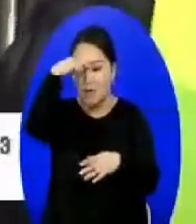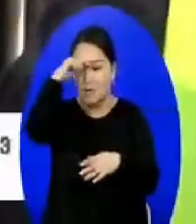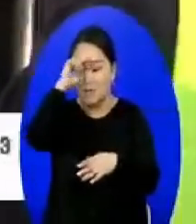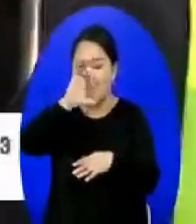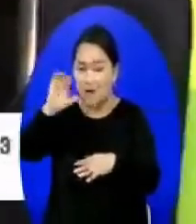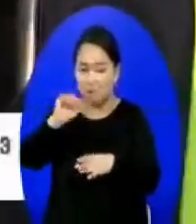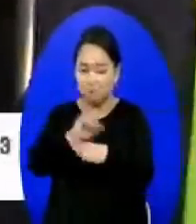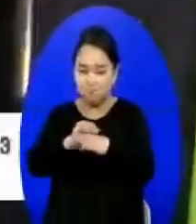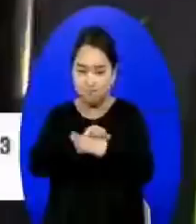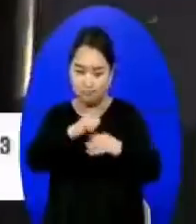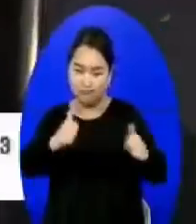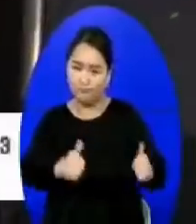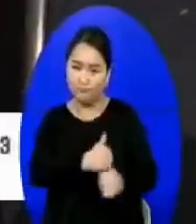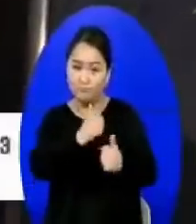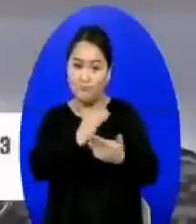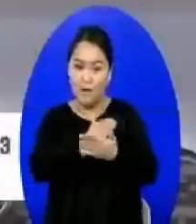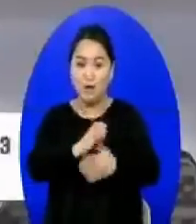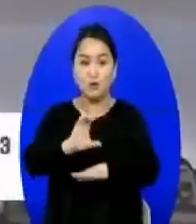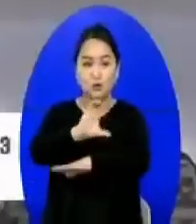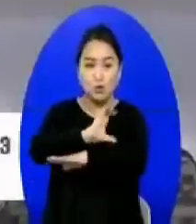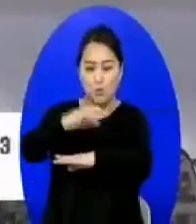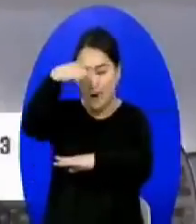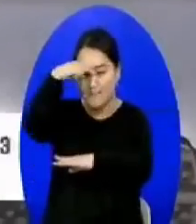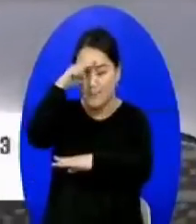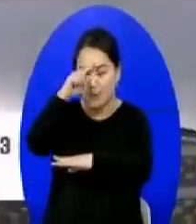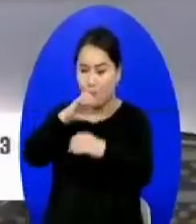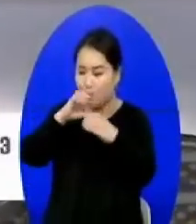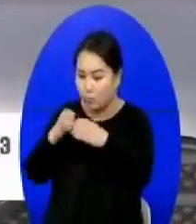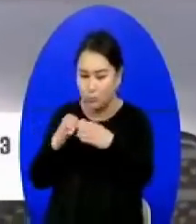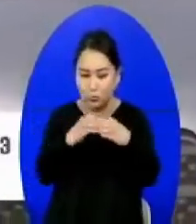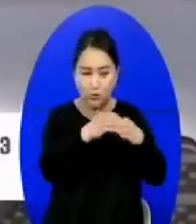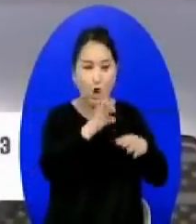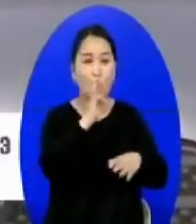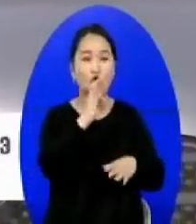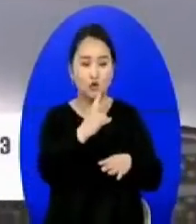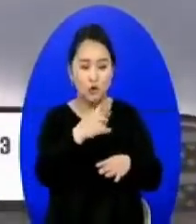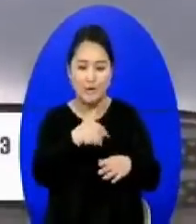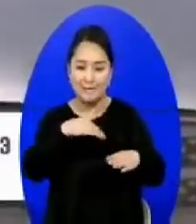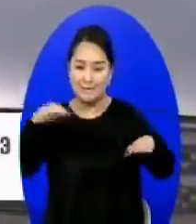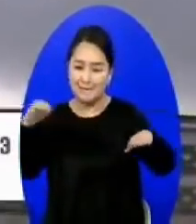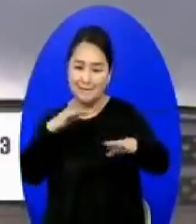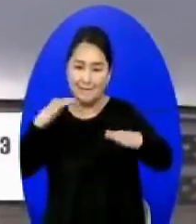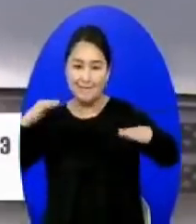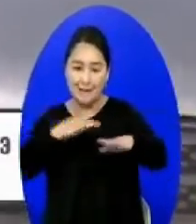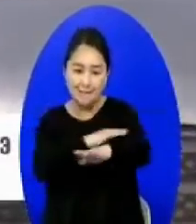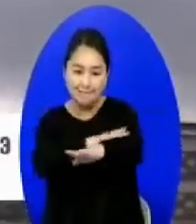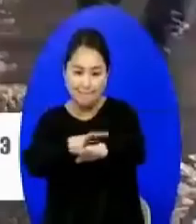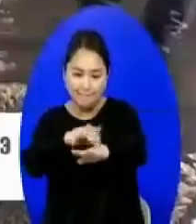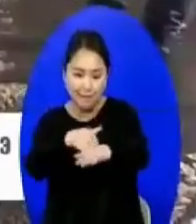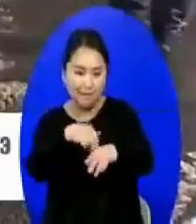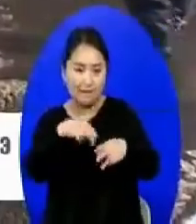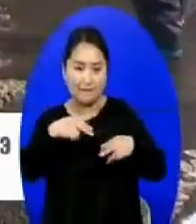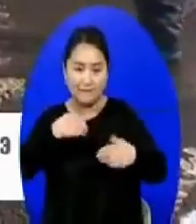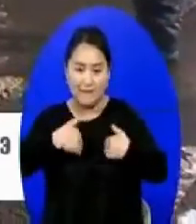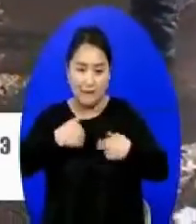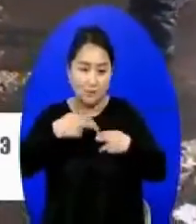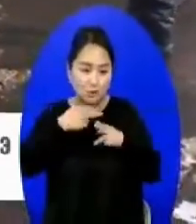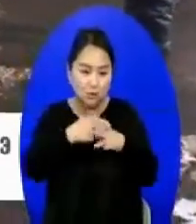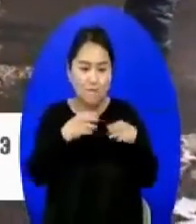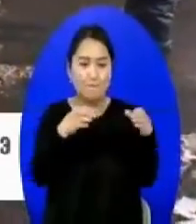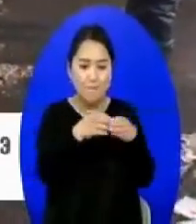бэлтгэл ажиллагаа хангажээ. Сумдын эмнэлэг бүсийн онцлогооны төвүүдээс зам дагуу шаардлагатай тохиолдолд яаралтай тусламж үзүүлэх баг бэлдсэн